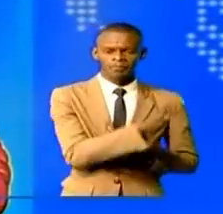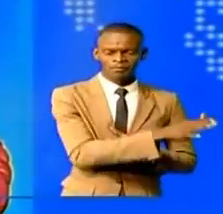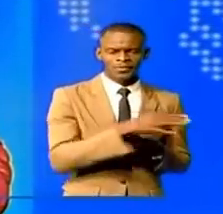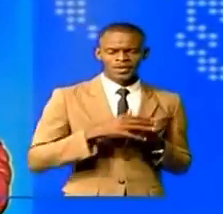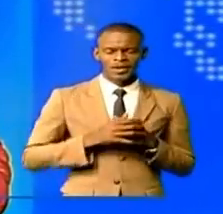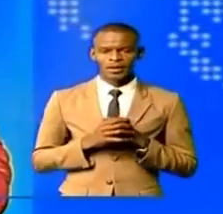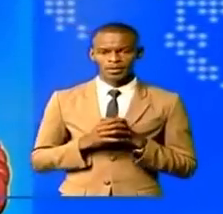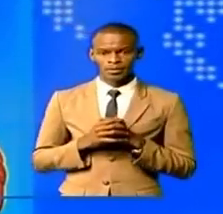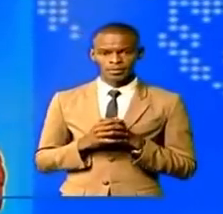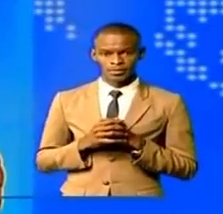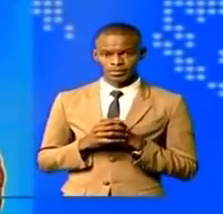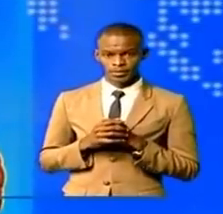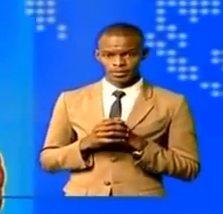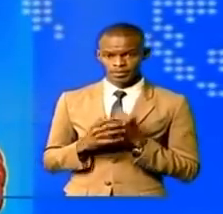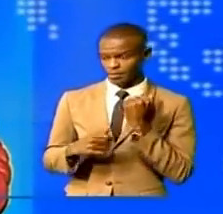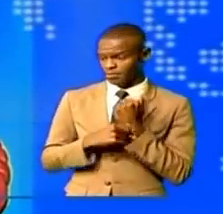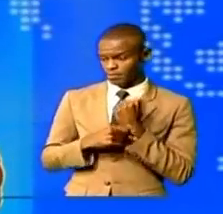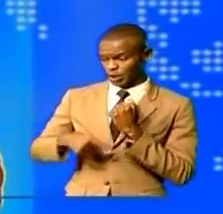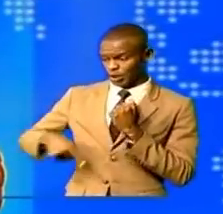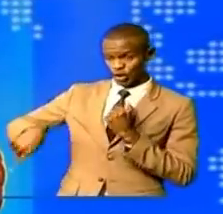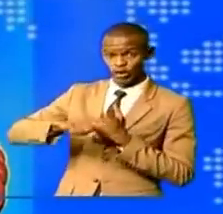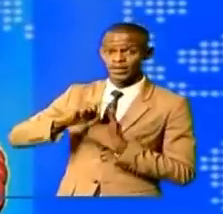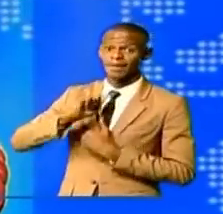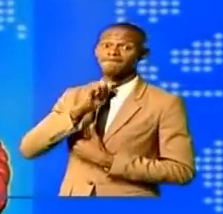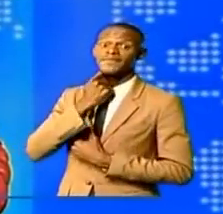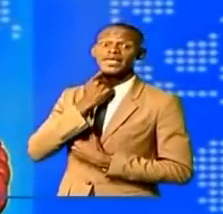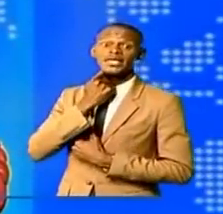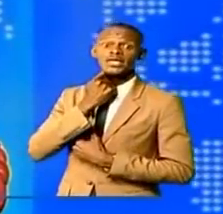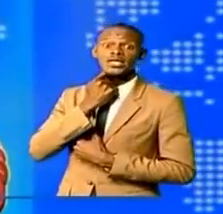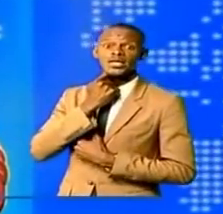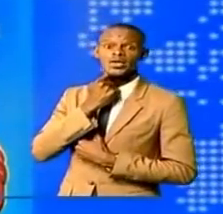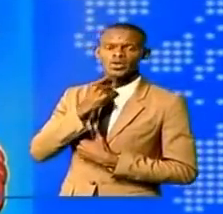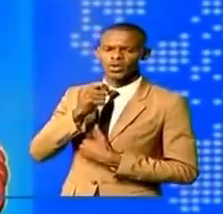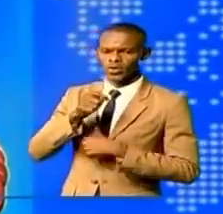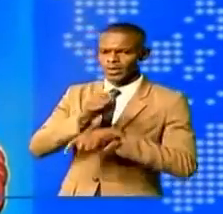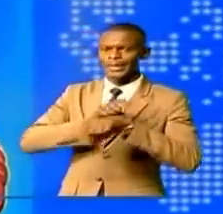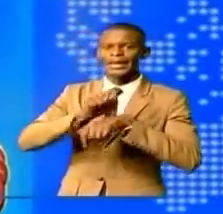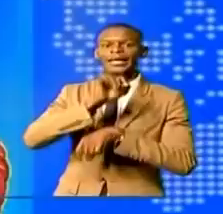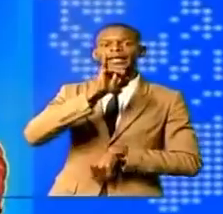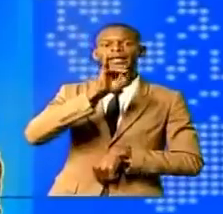maison carcérale d'Issiro, dans le Haut-Uele, viennent d'être transférés à